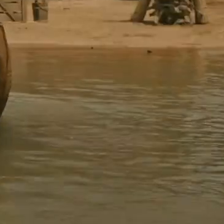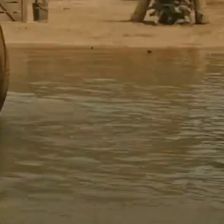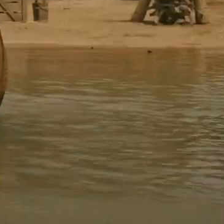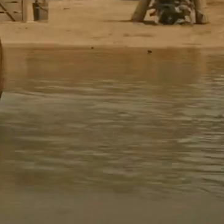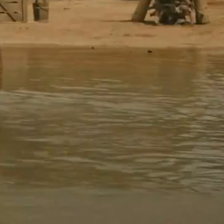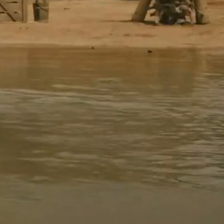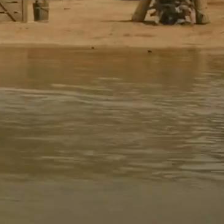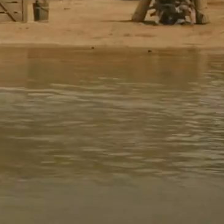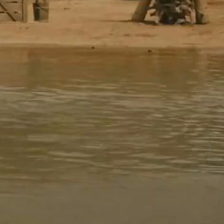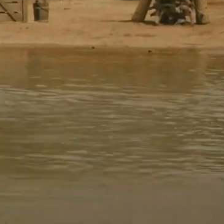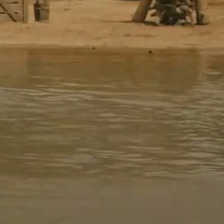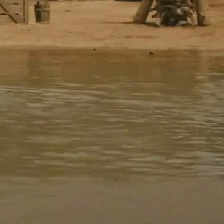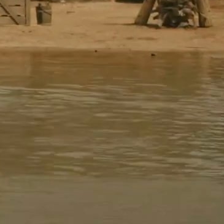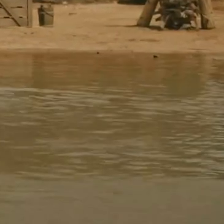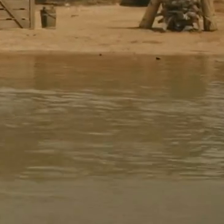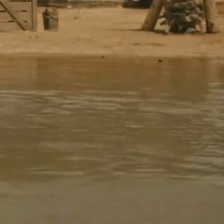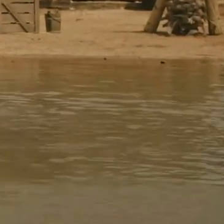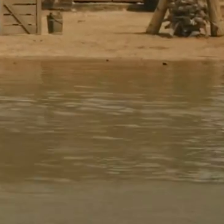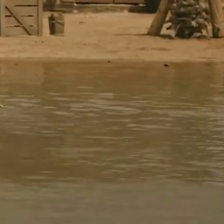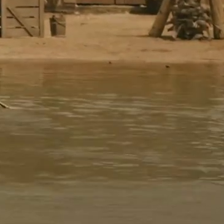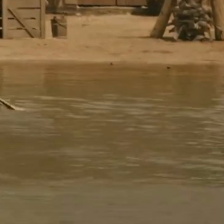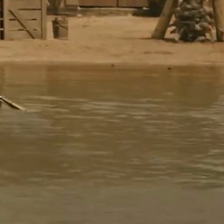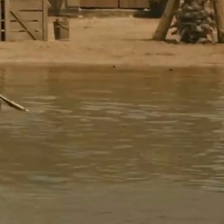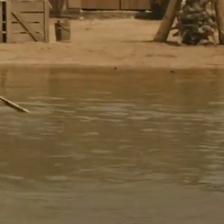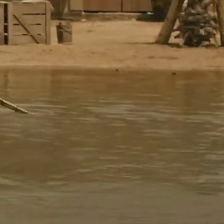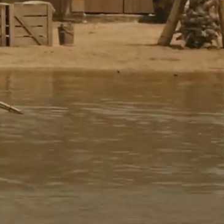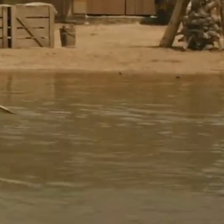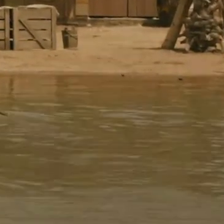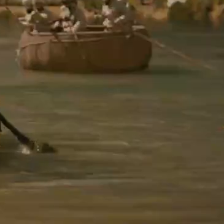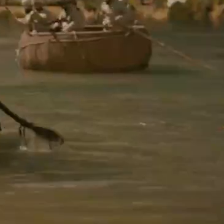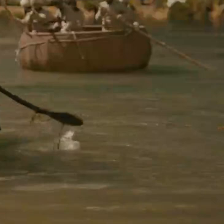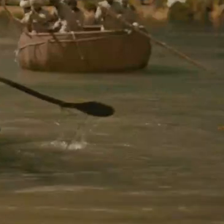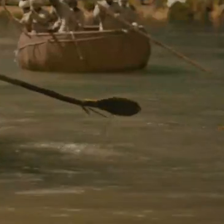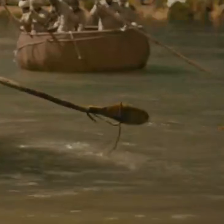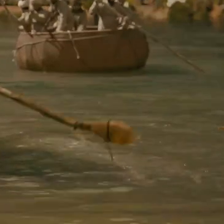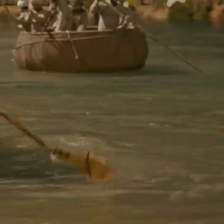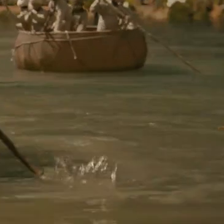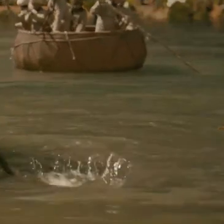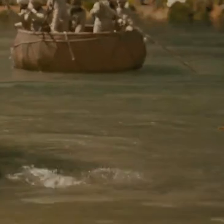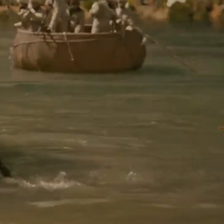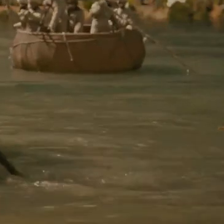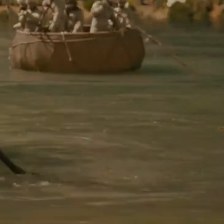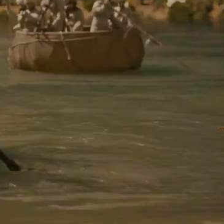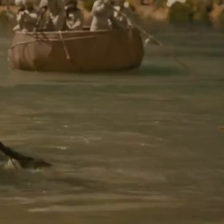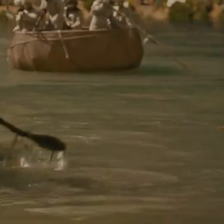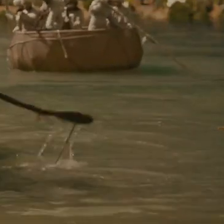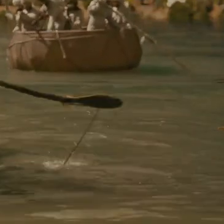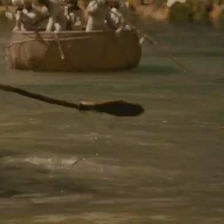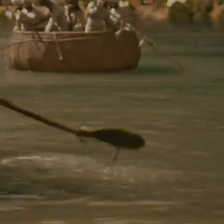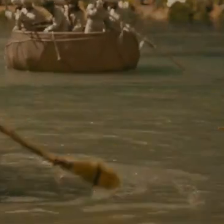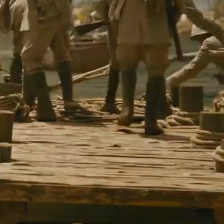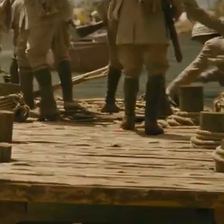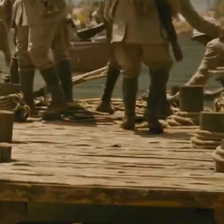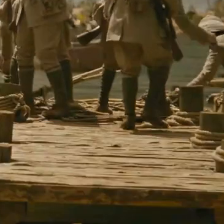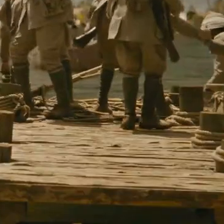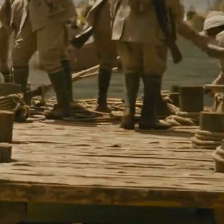Küçük iskeleye yürüyen birkaç asker yanaşan sallardaki askerleri selamlayarak karşıladı. İki sal daha kıyıya doğru